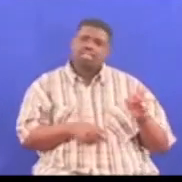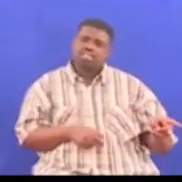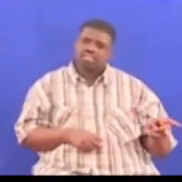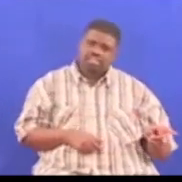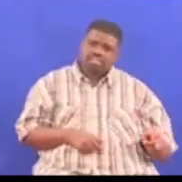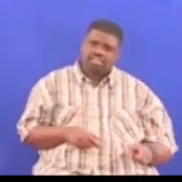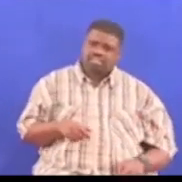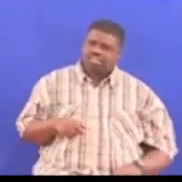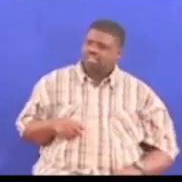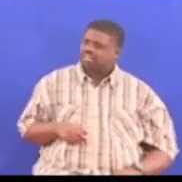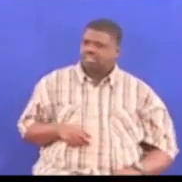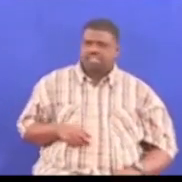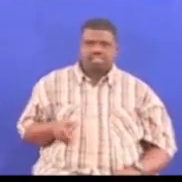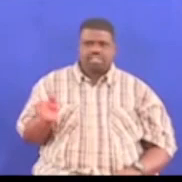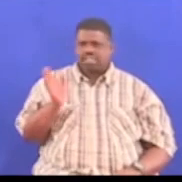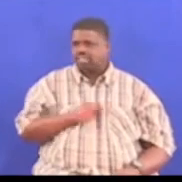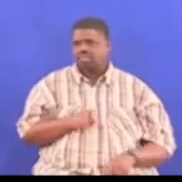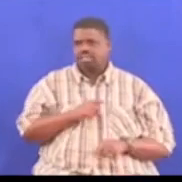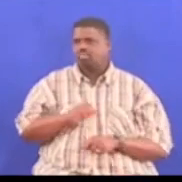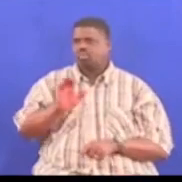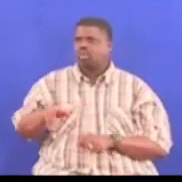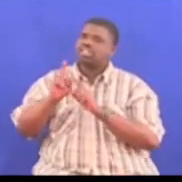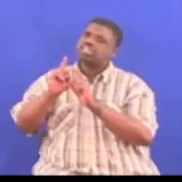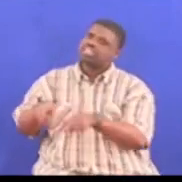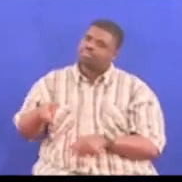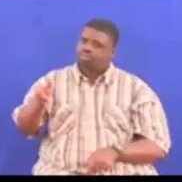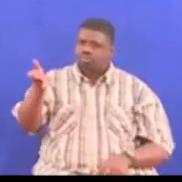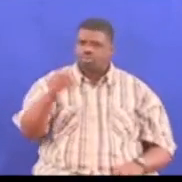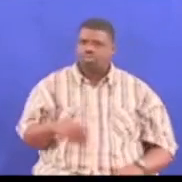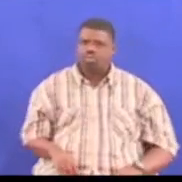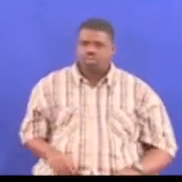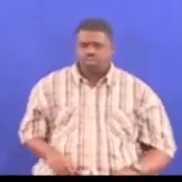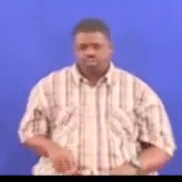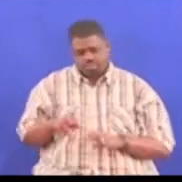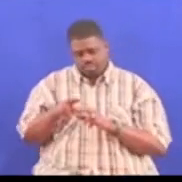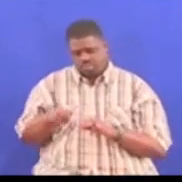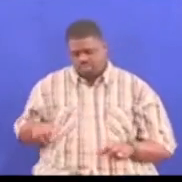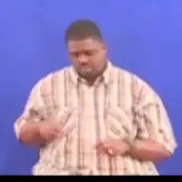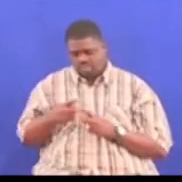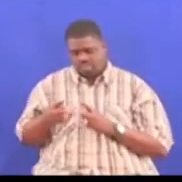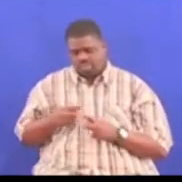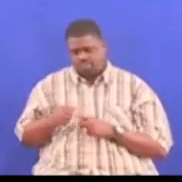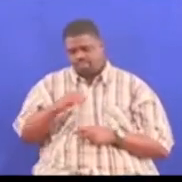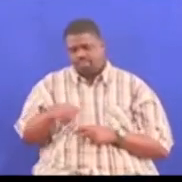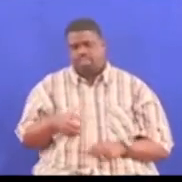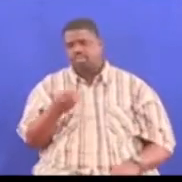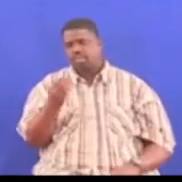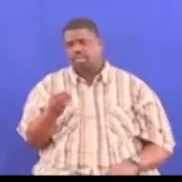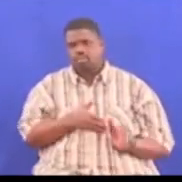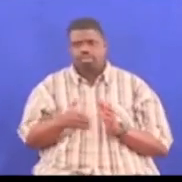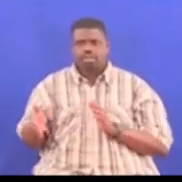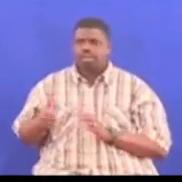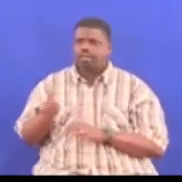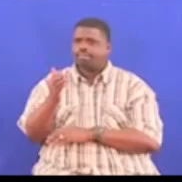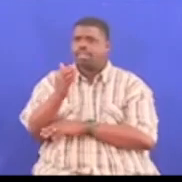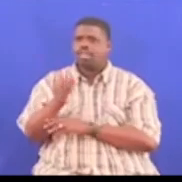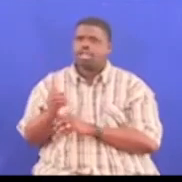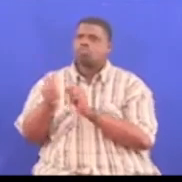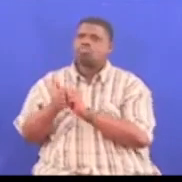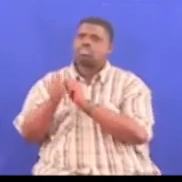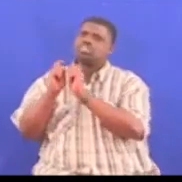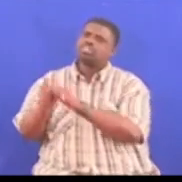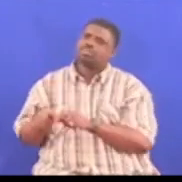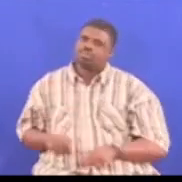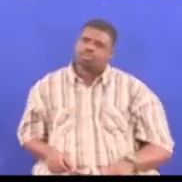ku zim m wake na zj anema miak mitaka miaka zip kwa